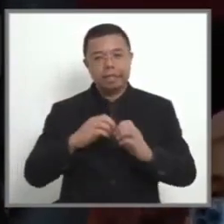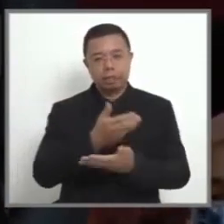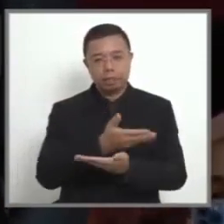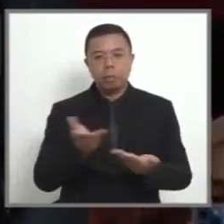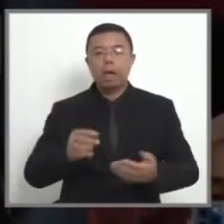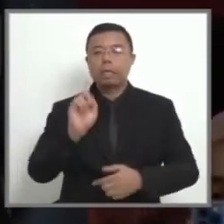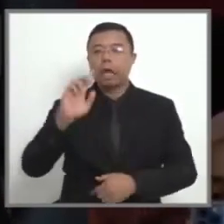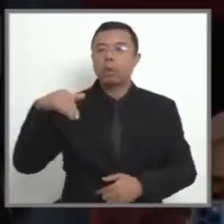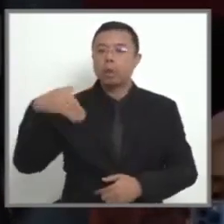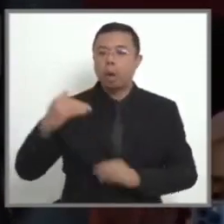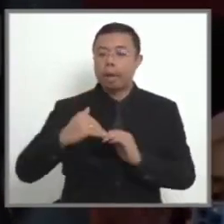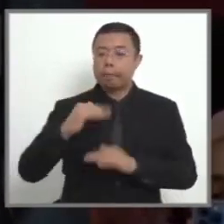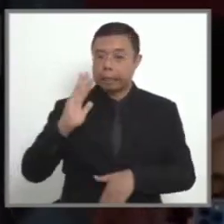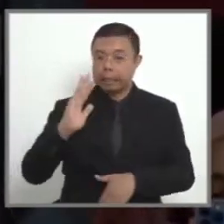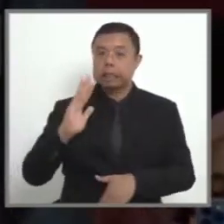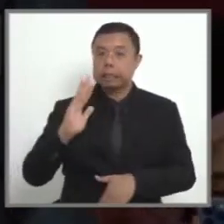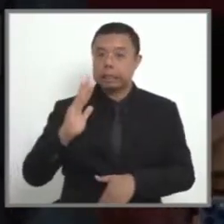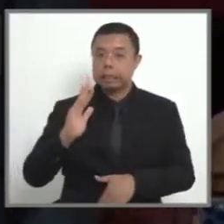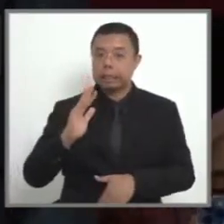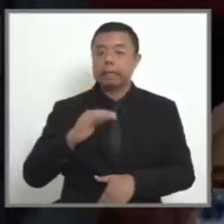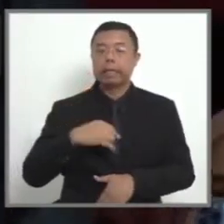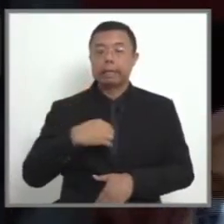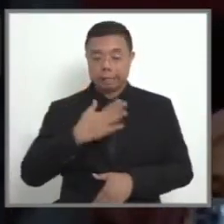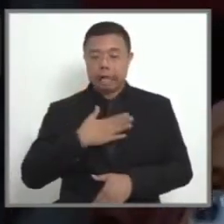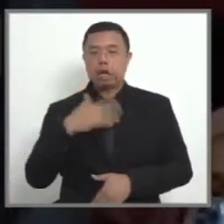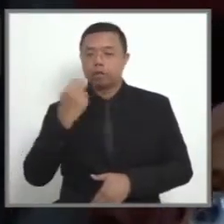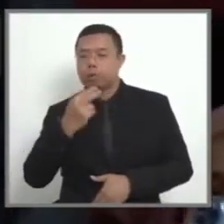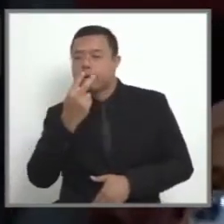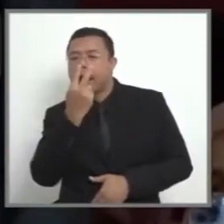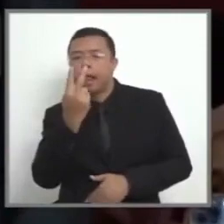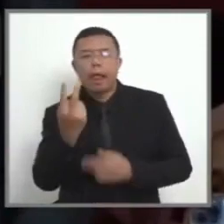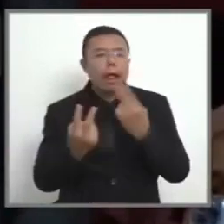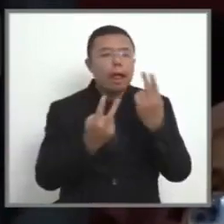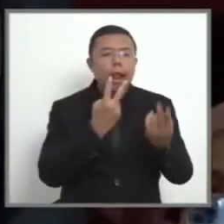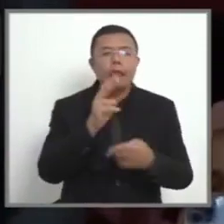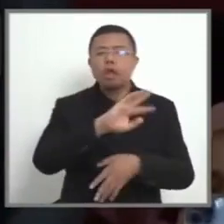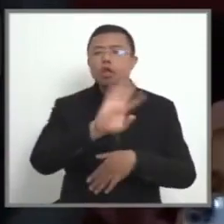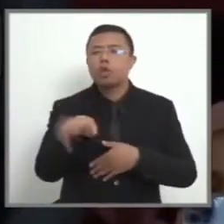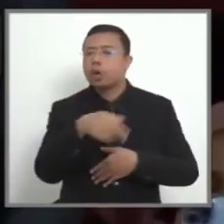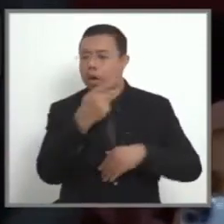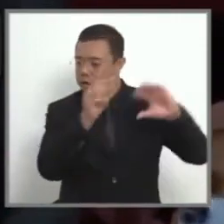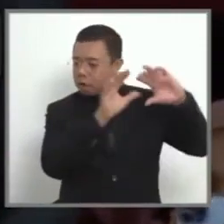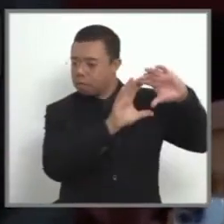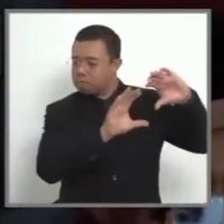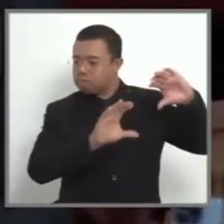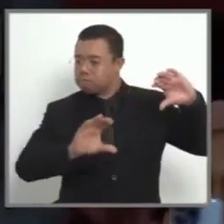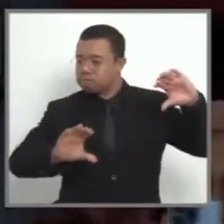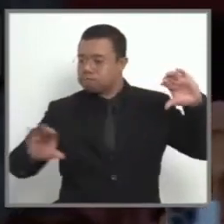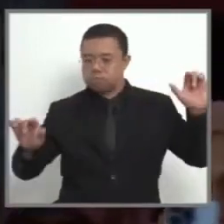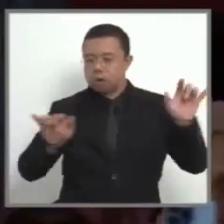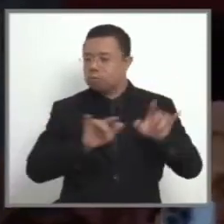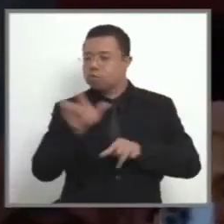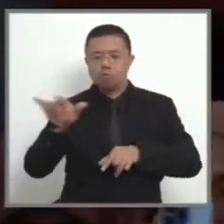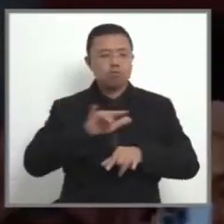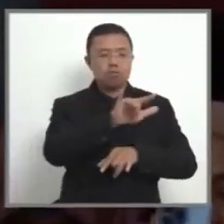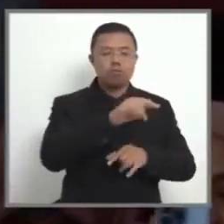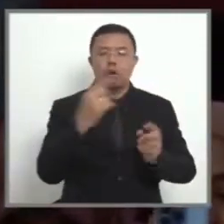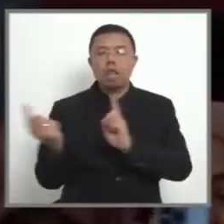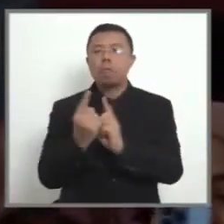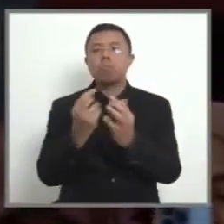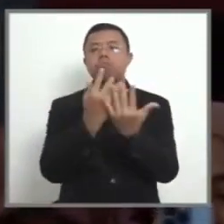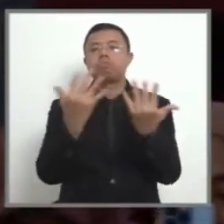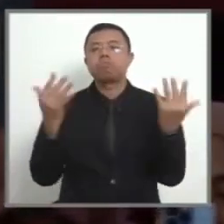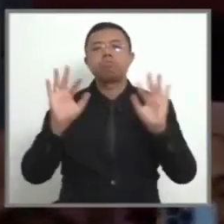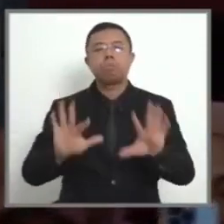1 tahun lebih kami berkeliling Indonesia berjumpa dengan jutaan rakyat mereka